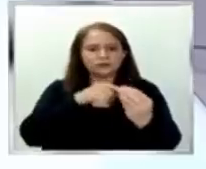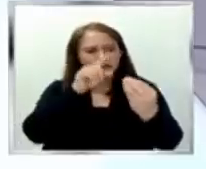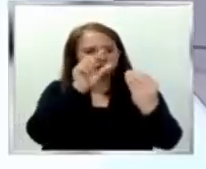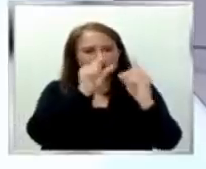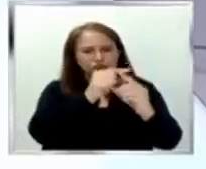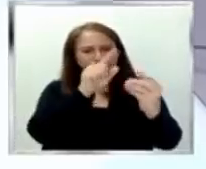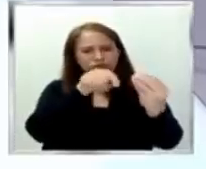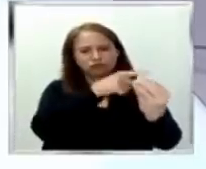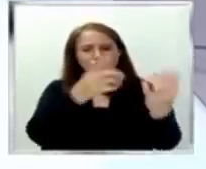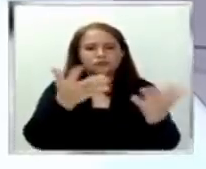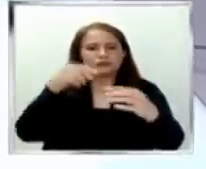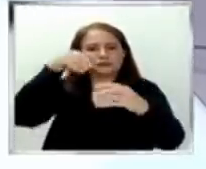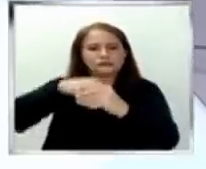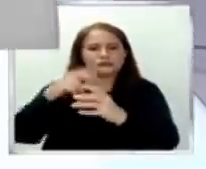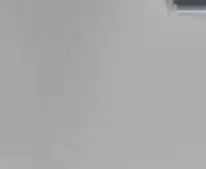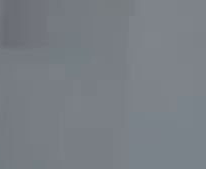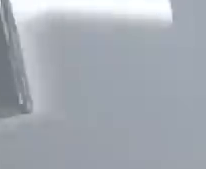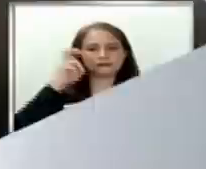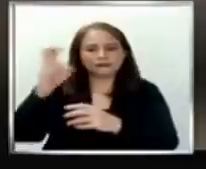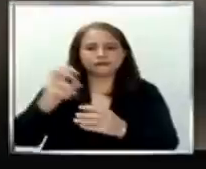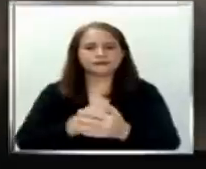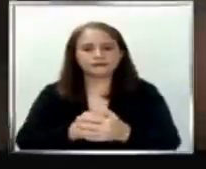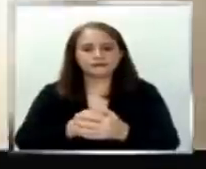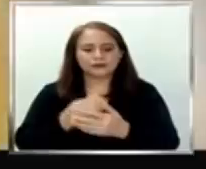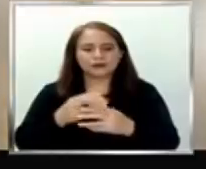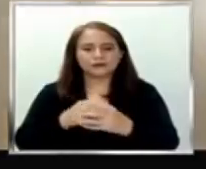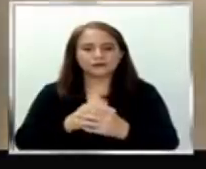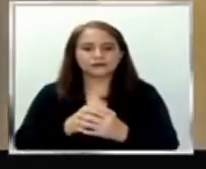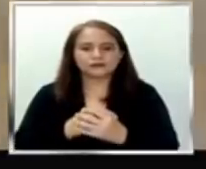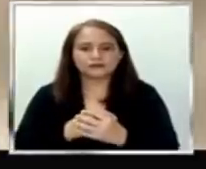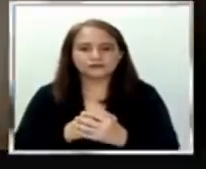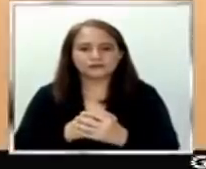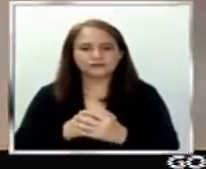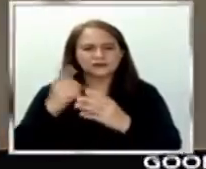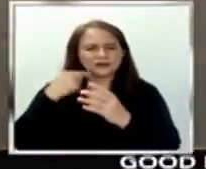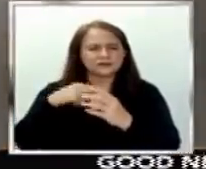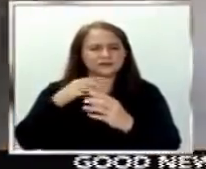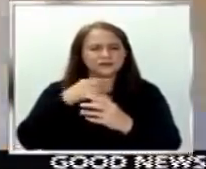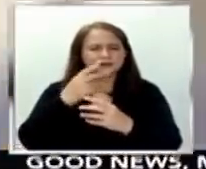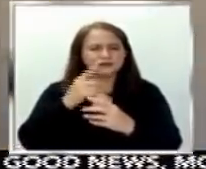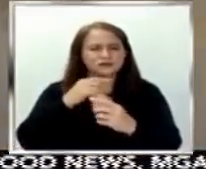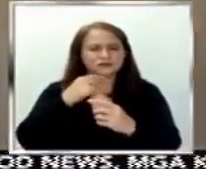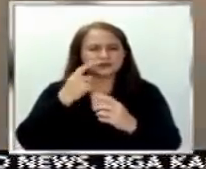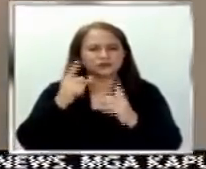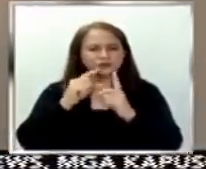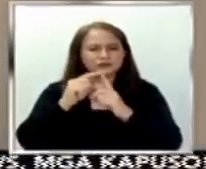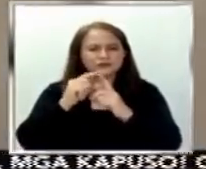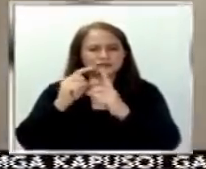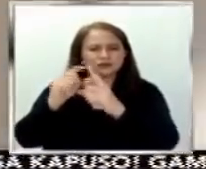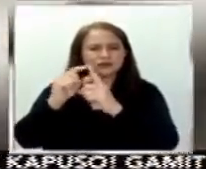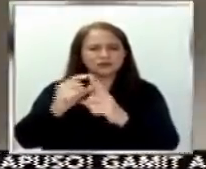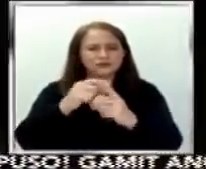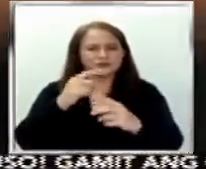tren. Nakatutok si Bernadette Reyes. You got the Yemenis, you got the Saudi Arabians, and all these different people. So I ask myself, why would these people